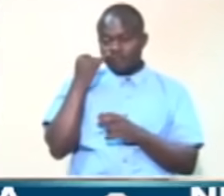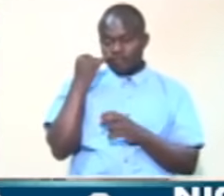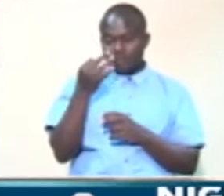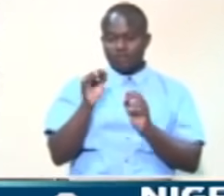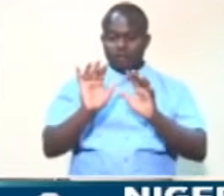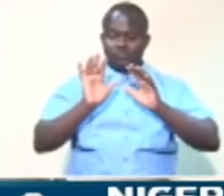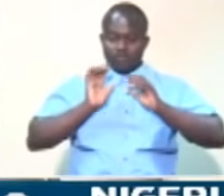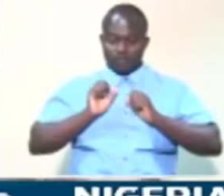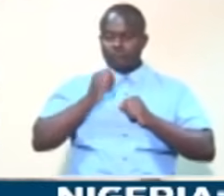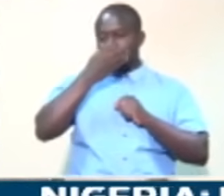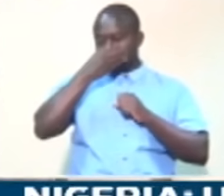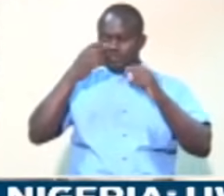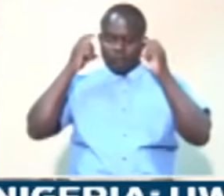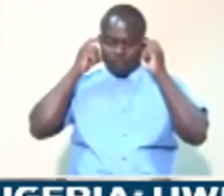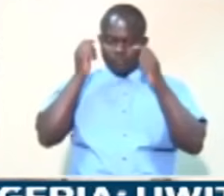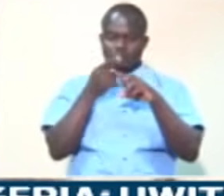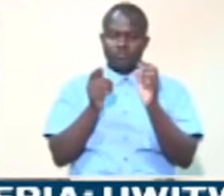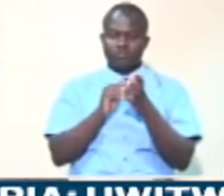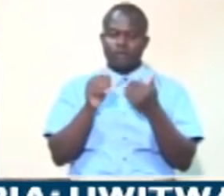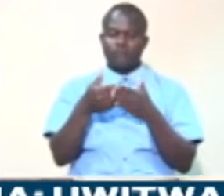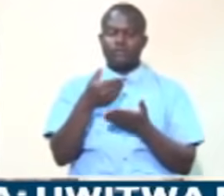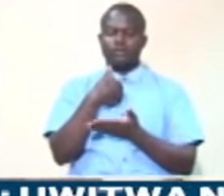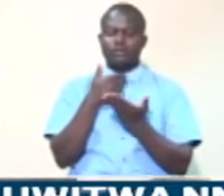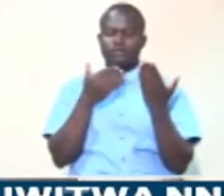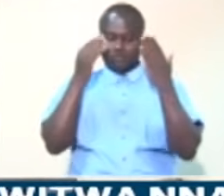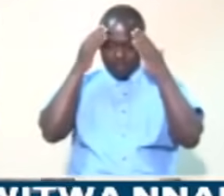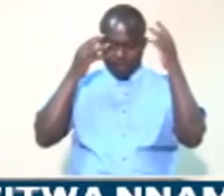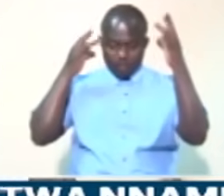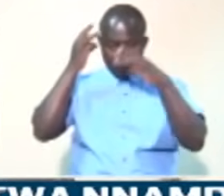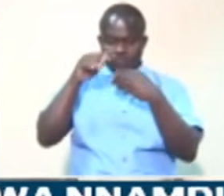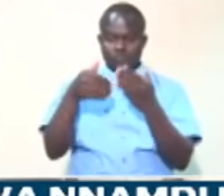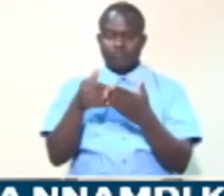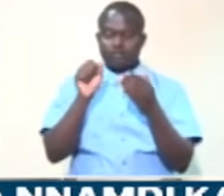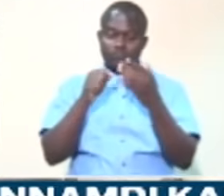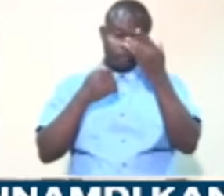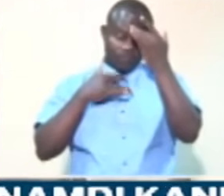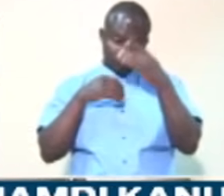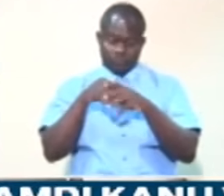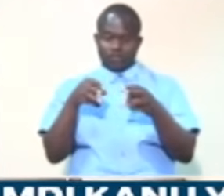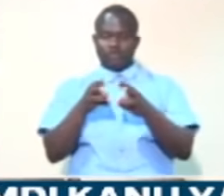twirinda n'udupfukamunwa no gukaraba intoki ariko nayo mfite impungenge z'uko nshobora kwandura